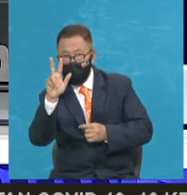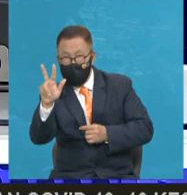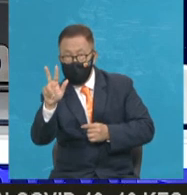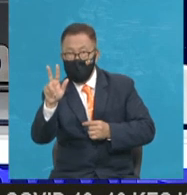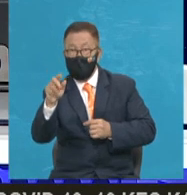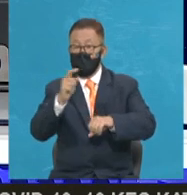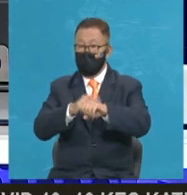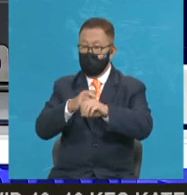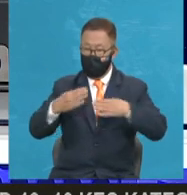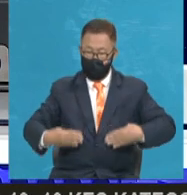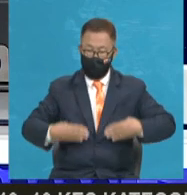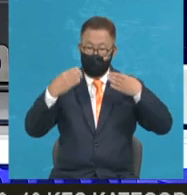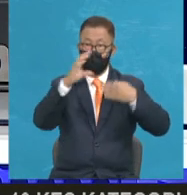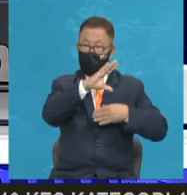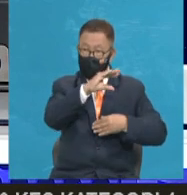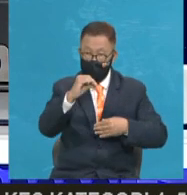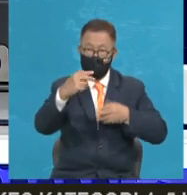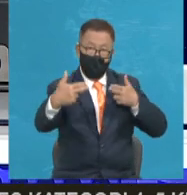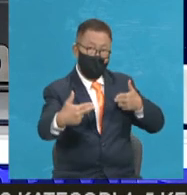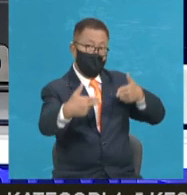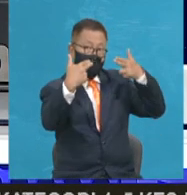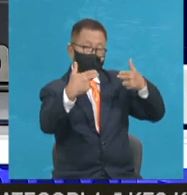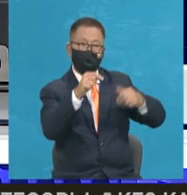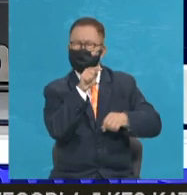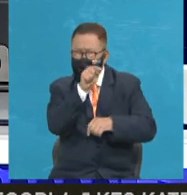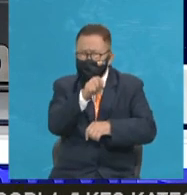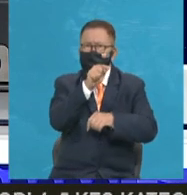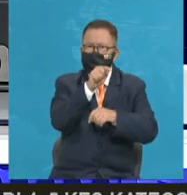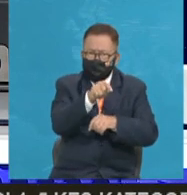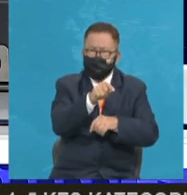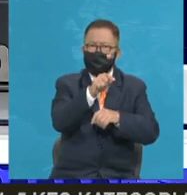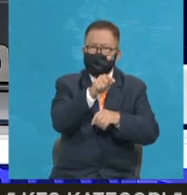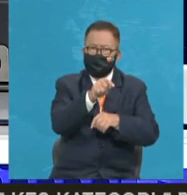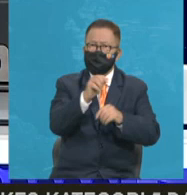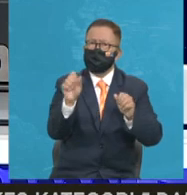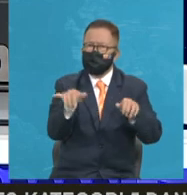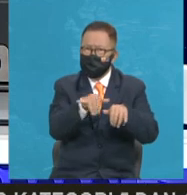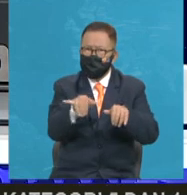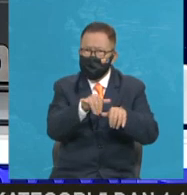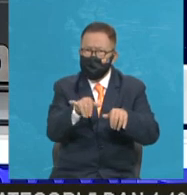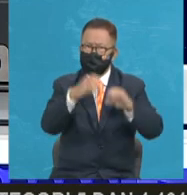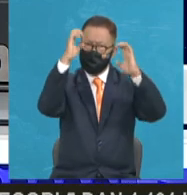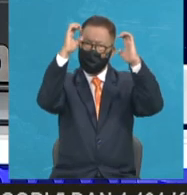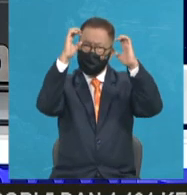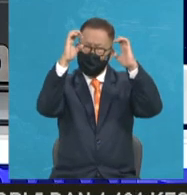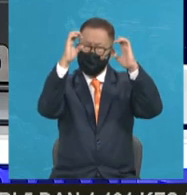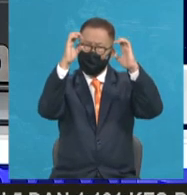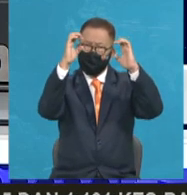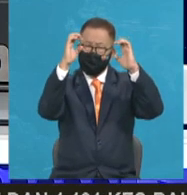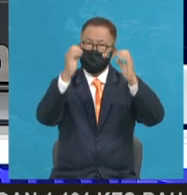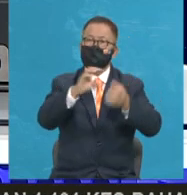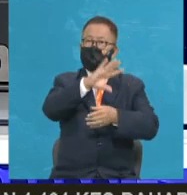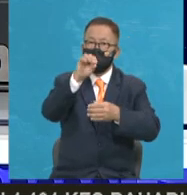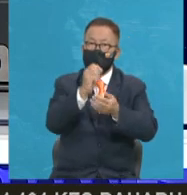secara fizikal dan dalam talian convention merupakan anjuran bersama jembatan pengurusan pendidik dan coba tan